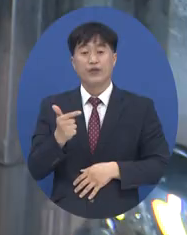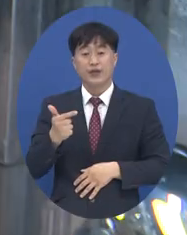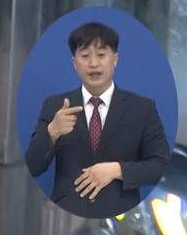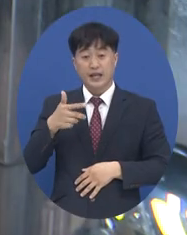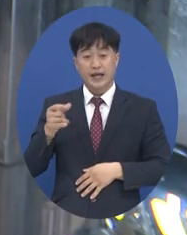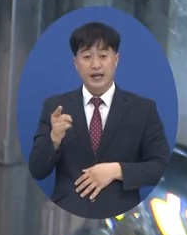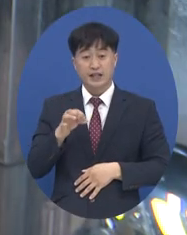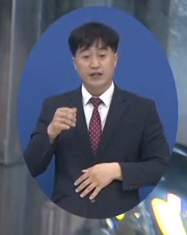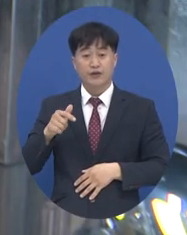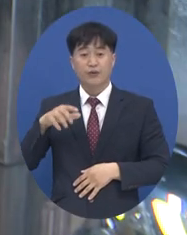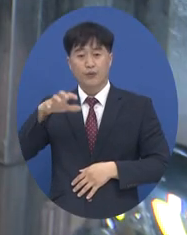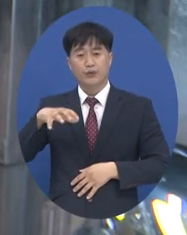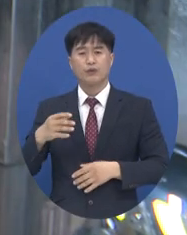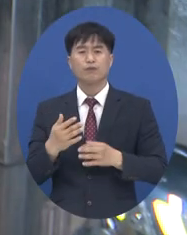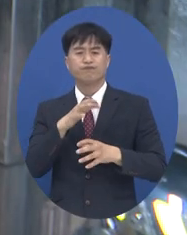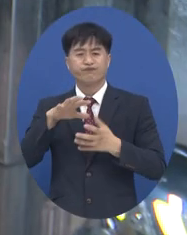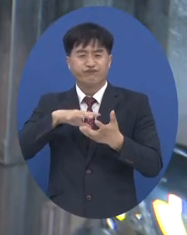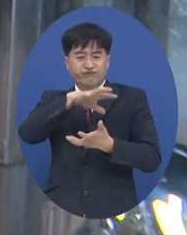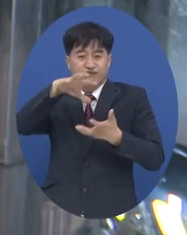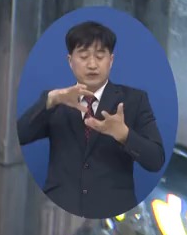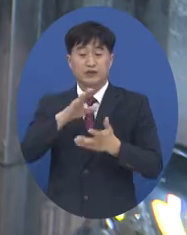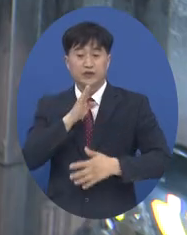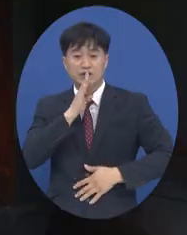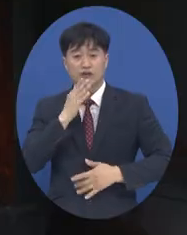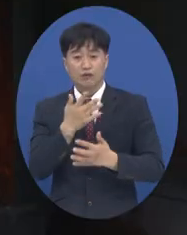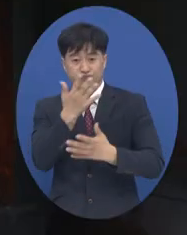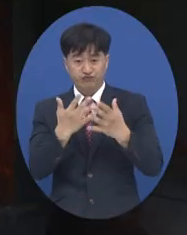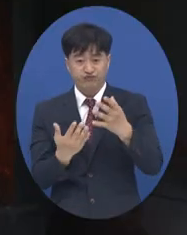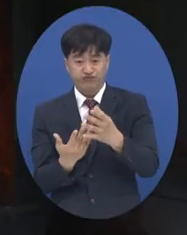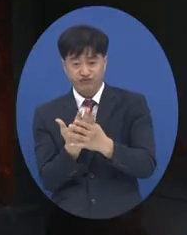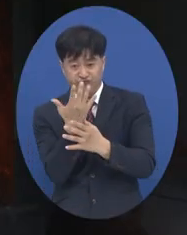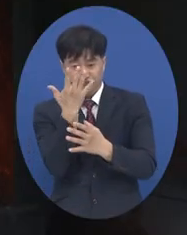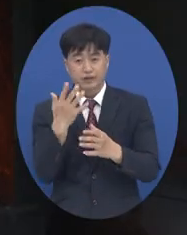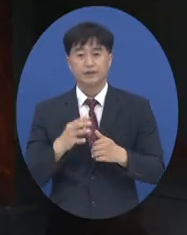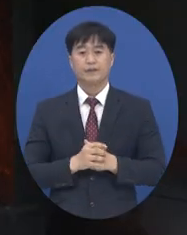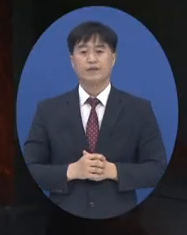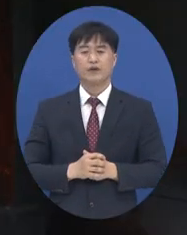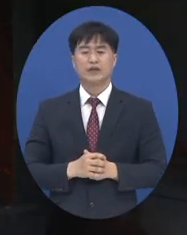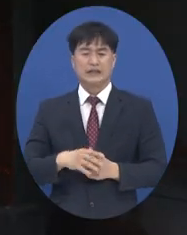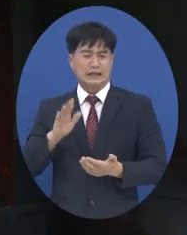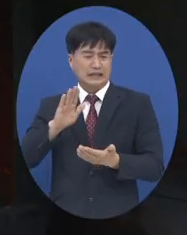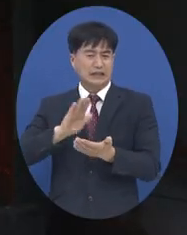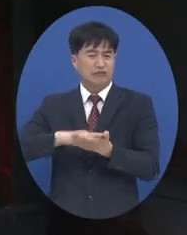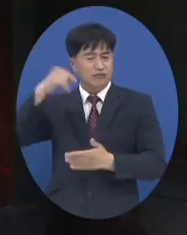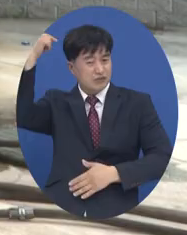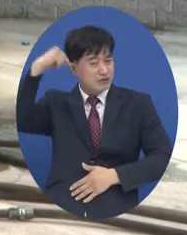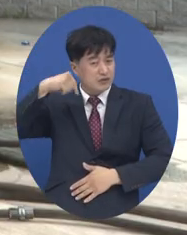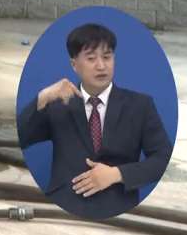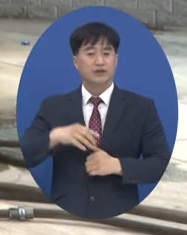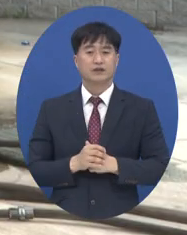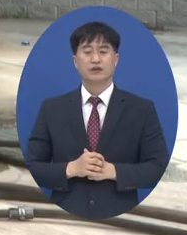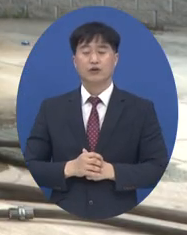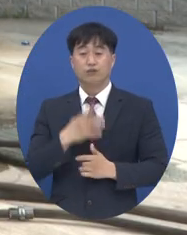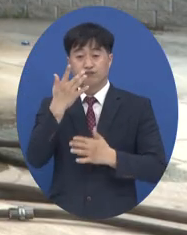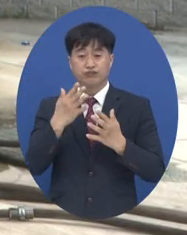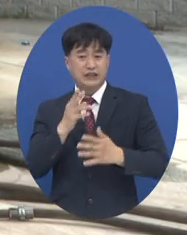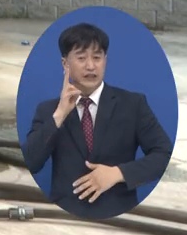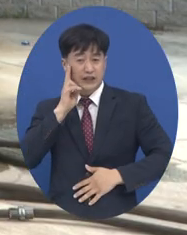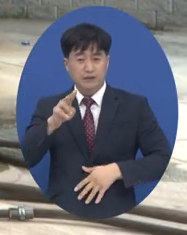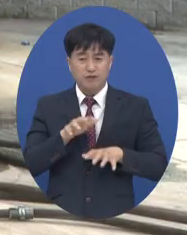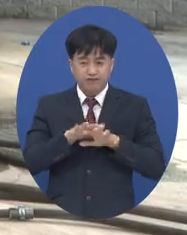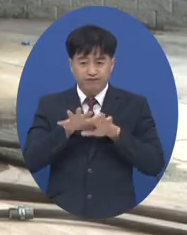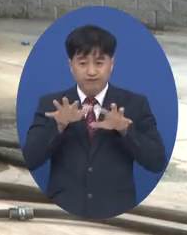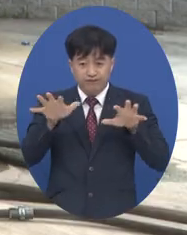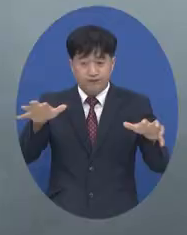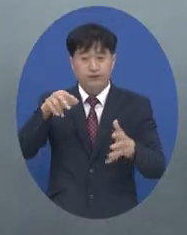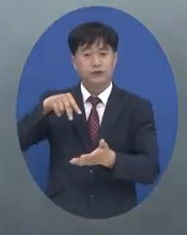피어오릅니다. 실제로 화재 현장을 만든 것. 열기가 고스란히 전해집니다. 불길이 거세게